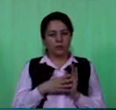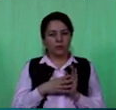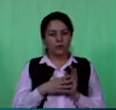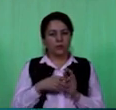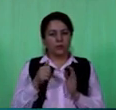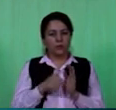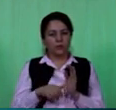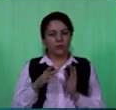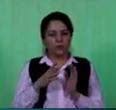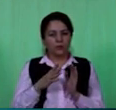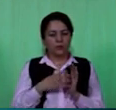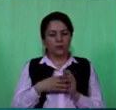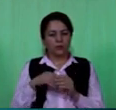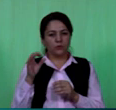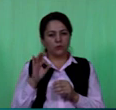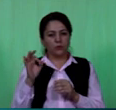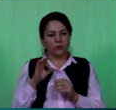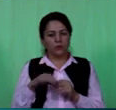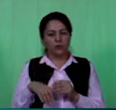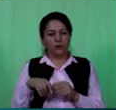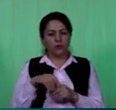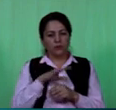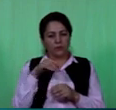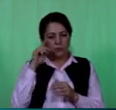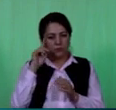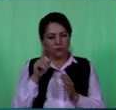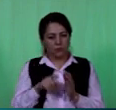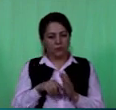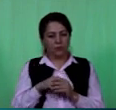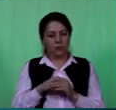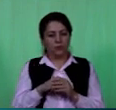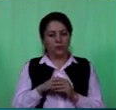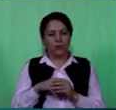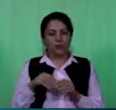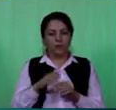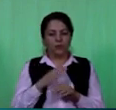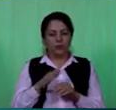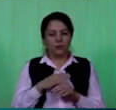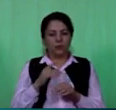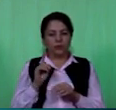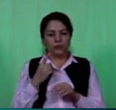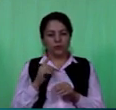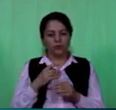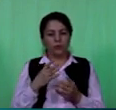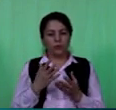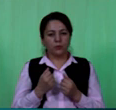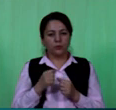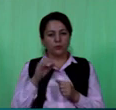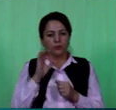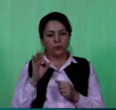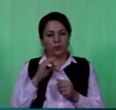6969 0 вы догадались молодцы конечно же чтобы получить 0 мы должны и